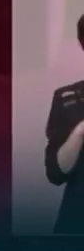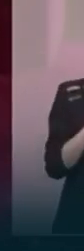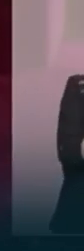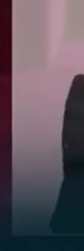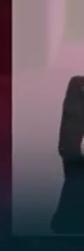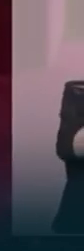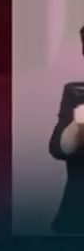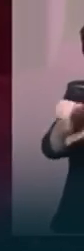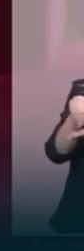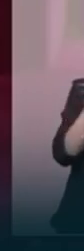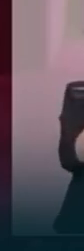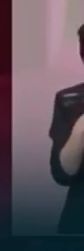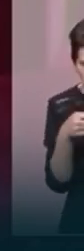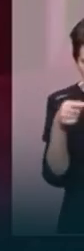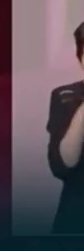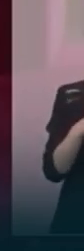des morceaux